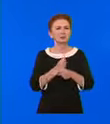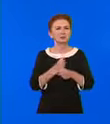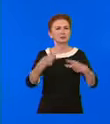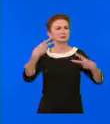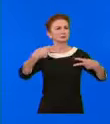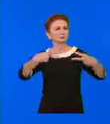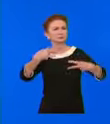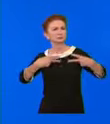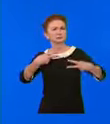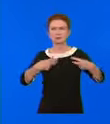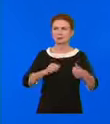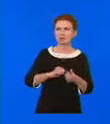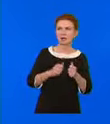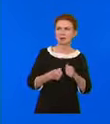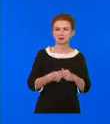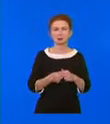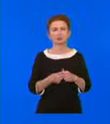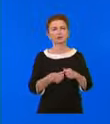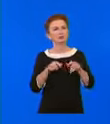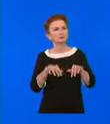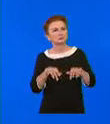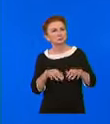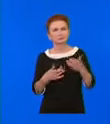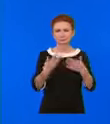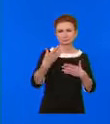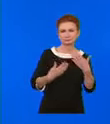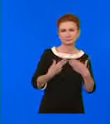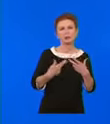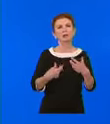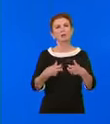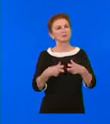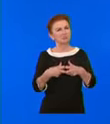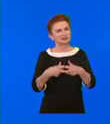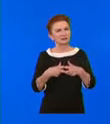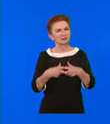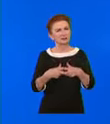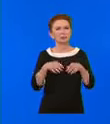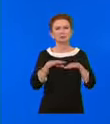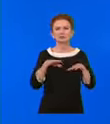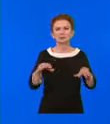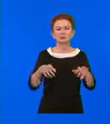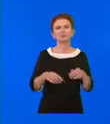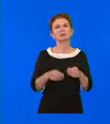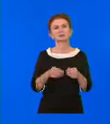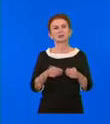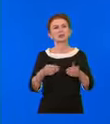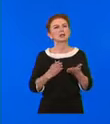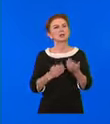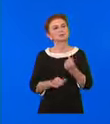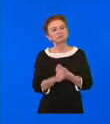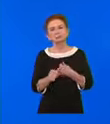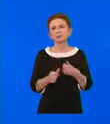ją wykonywać, jak najwięcej cyfrowych procesów po to, żeby nie musieć wchodzić w bezpośredni